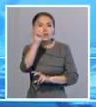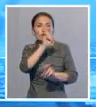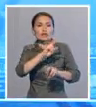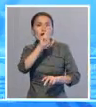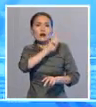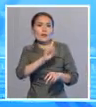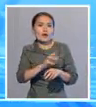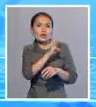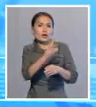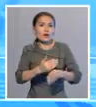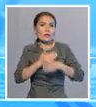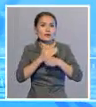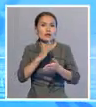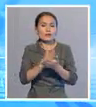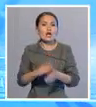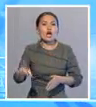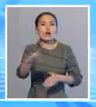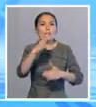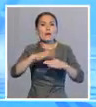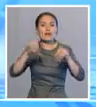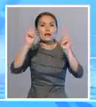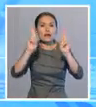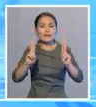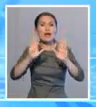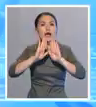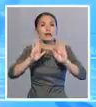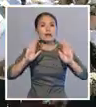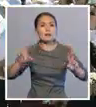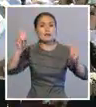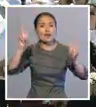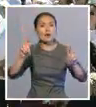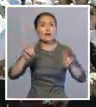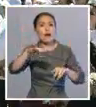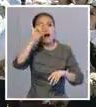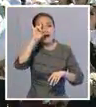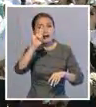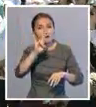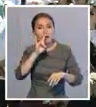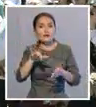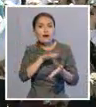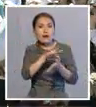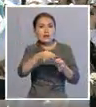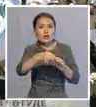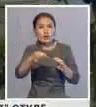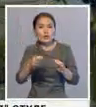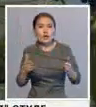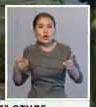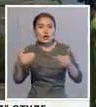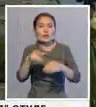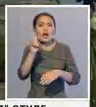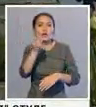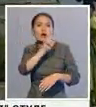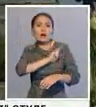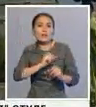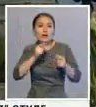Талапкерлерге оқу орнын таңдауға үлкен мүмкіндік туып отыр. Республикалық мамандықтар жәрмеңкесі көрмесі еліміздің біраз қалаларында ұйымдастырылды. Бұл